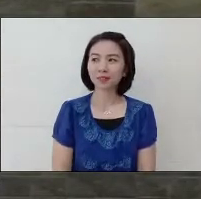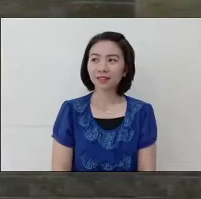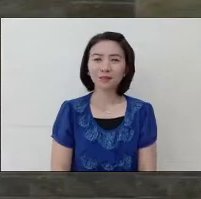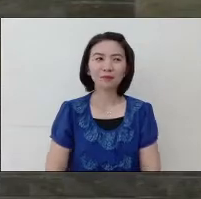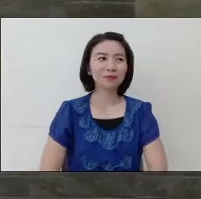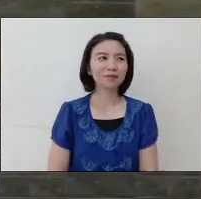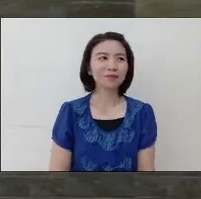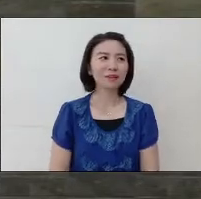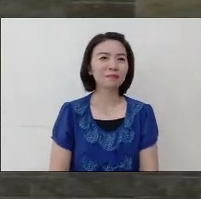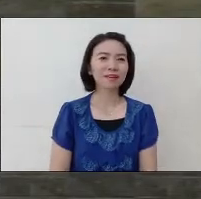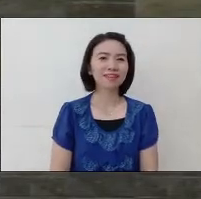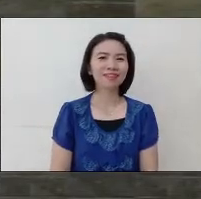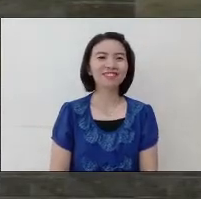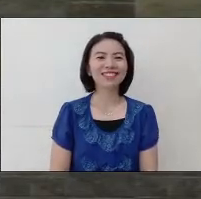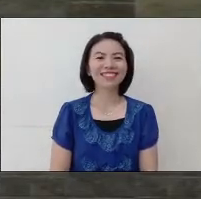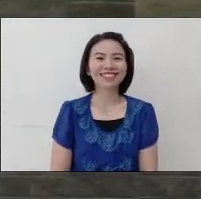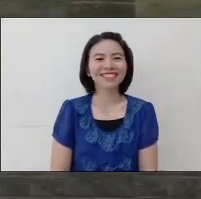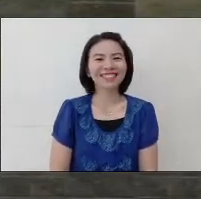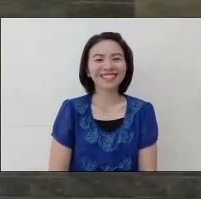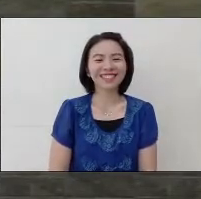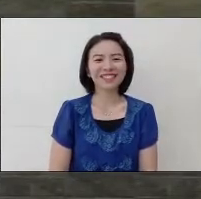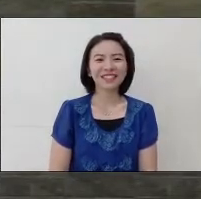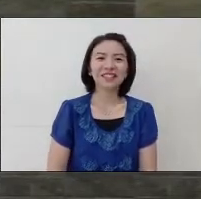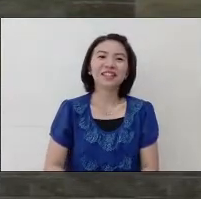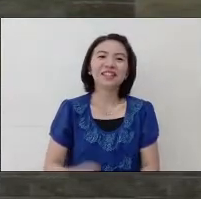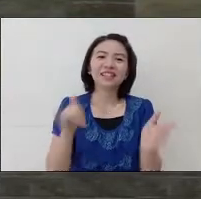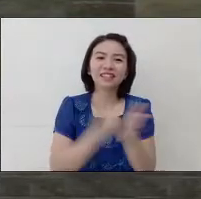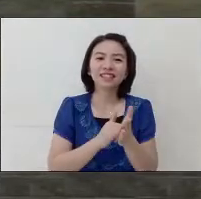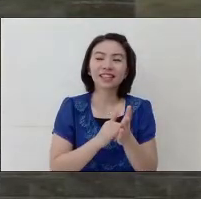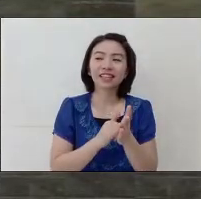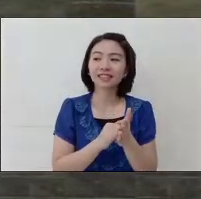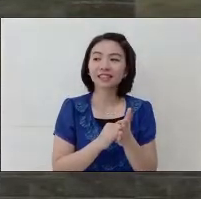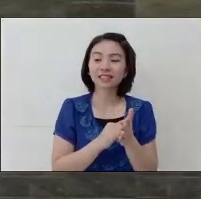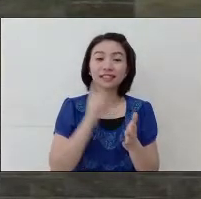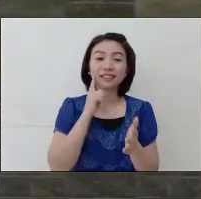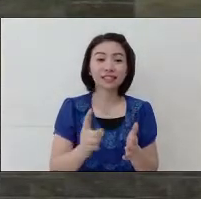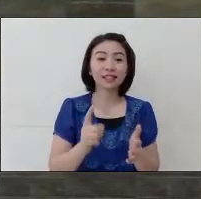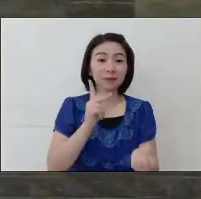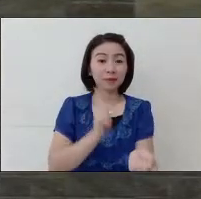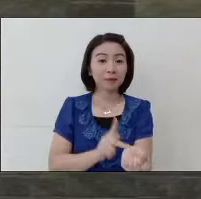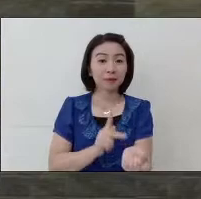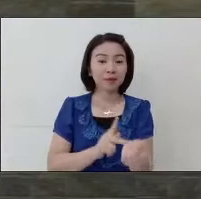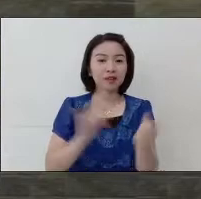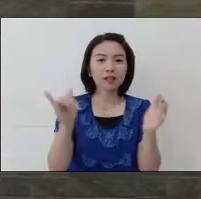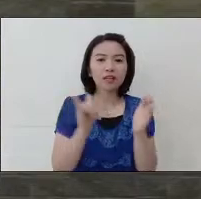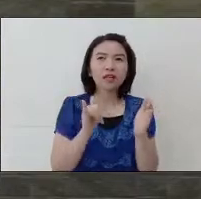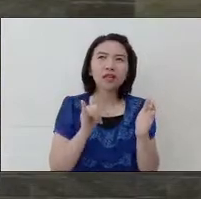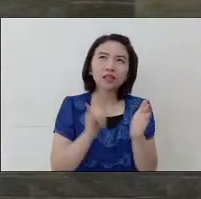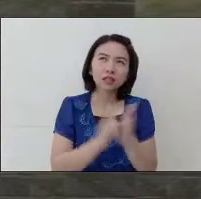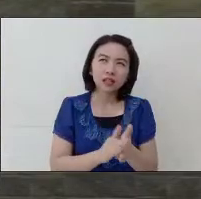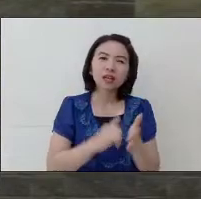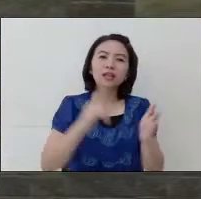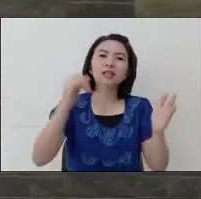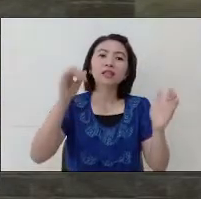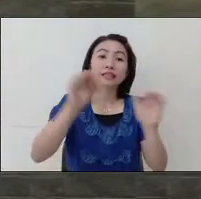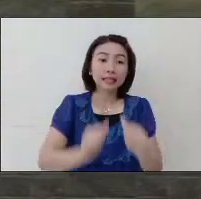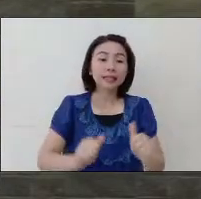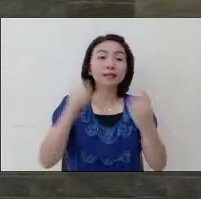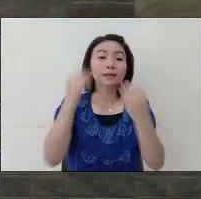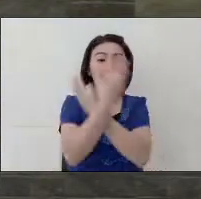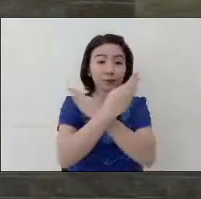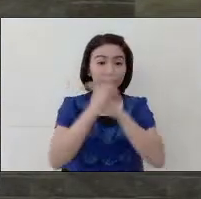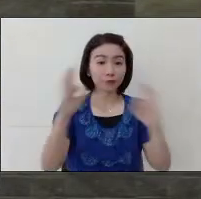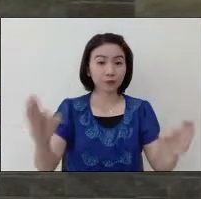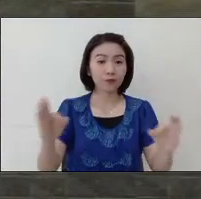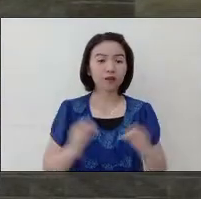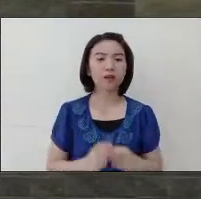Eight things dito, mga kapatid, na sinite ni Paul na siyang magpapalaya, mga bagay na magpapalaya, mga